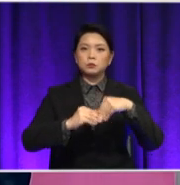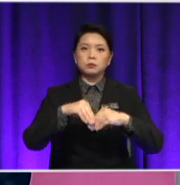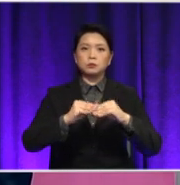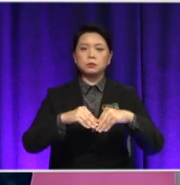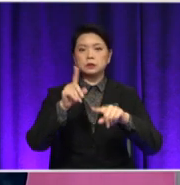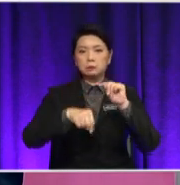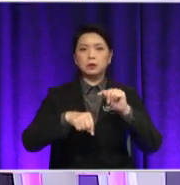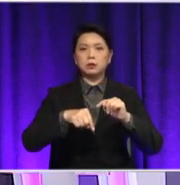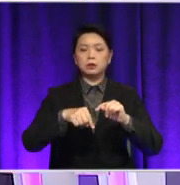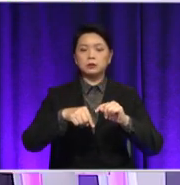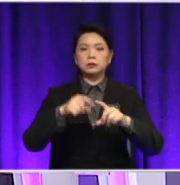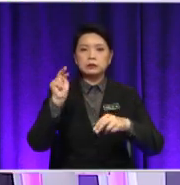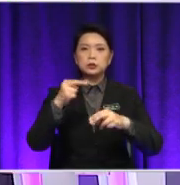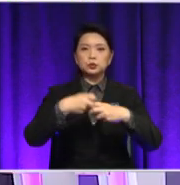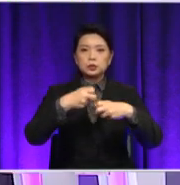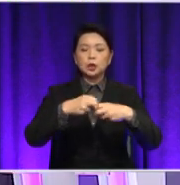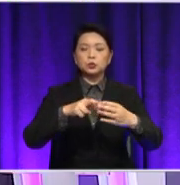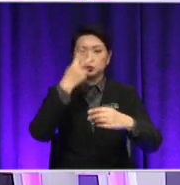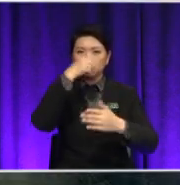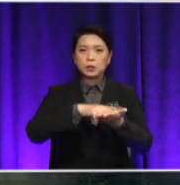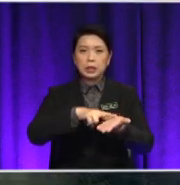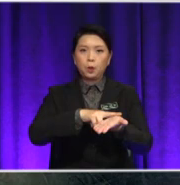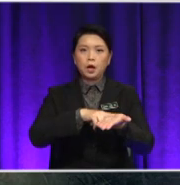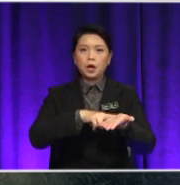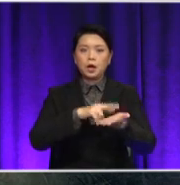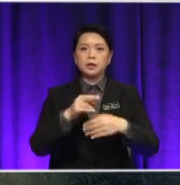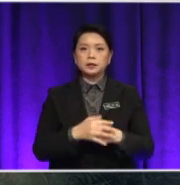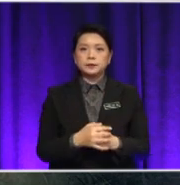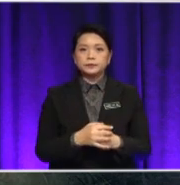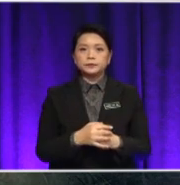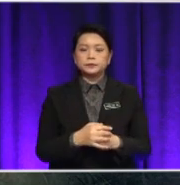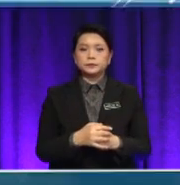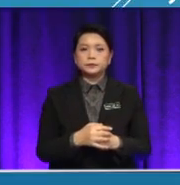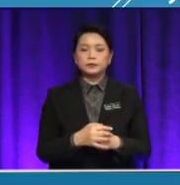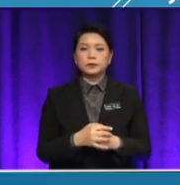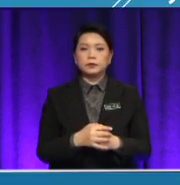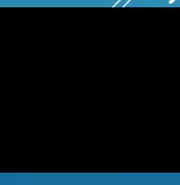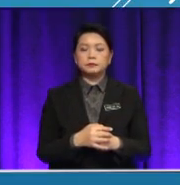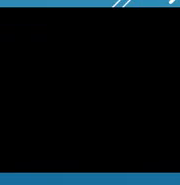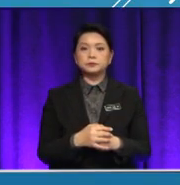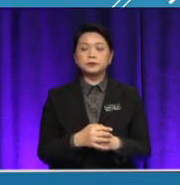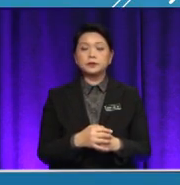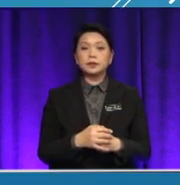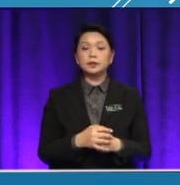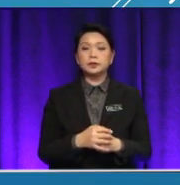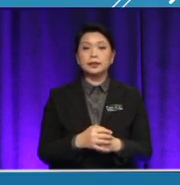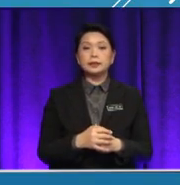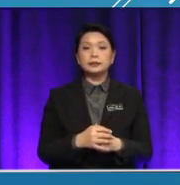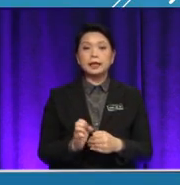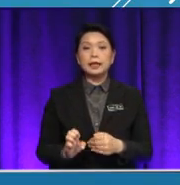merawat seterusnya. Yep. Eh? Okey, tinggal satu lagi iaitu E elevation, iaitu dongakkan, tertinggikannya.